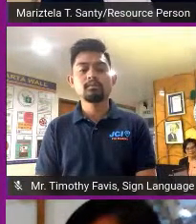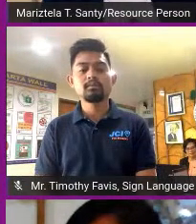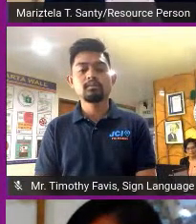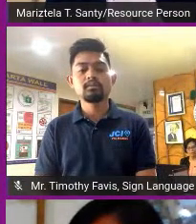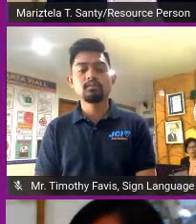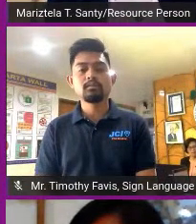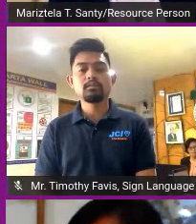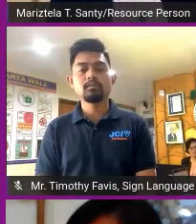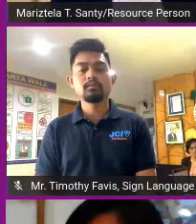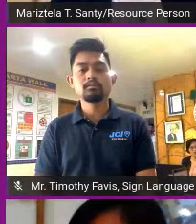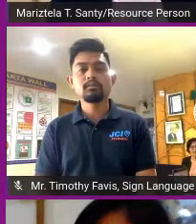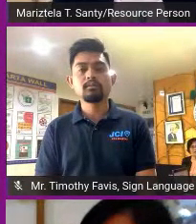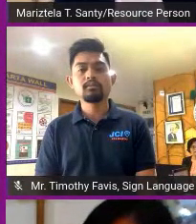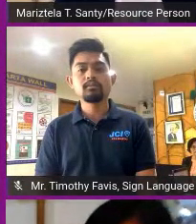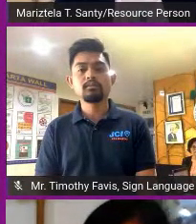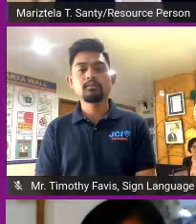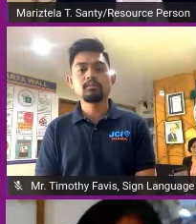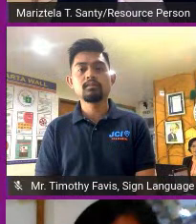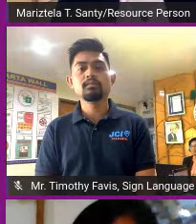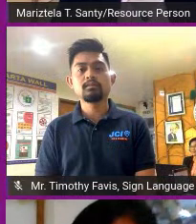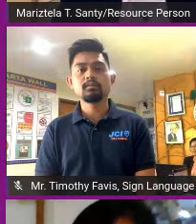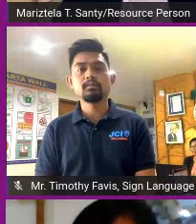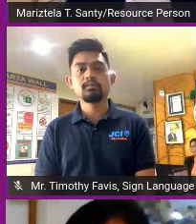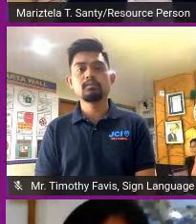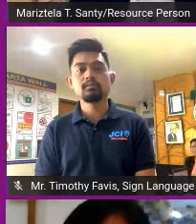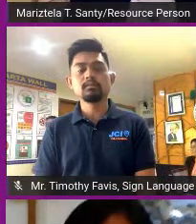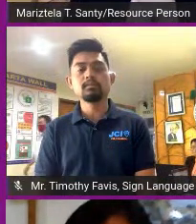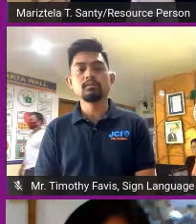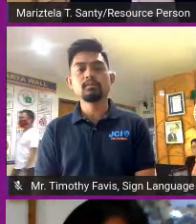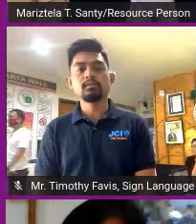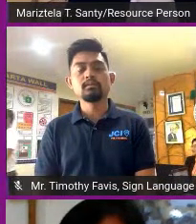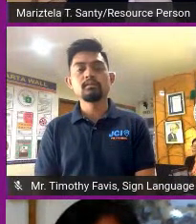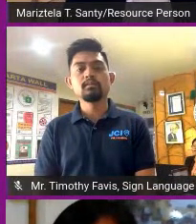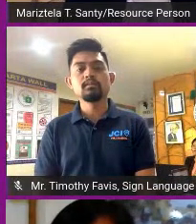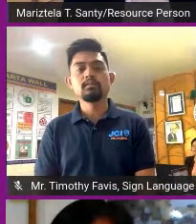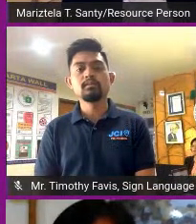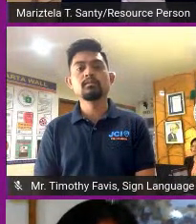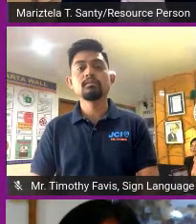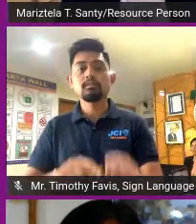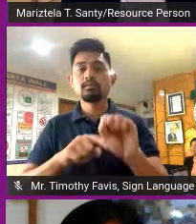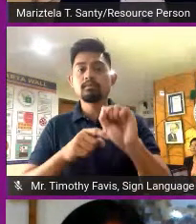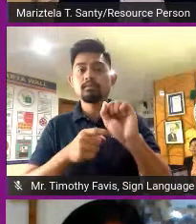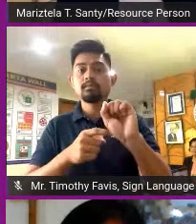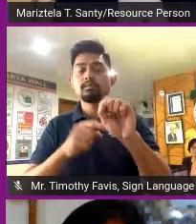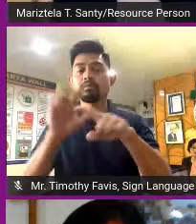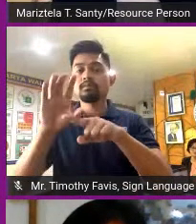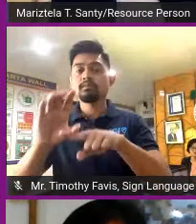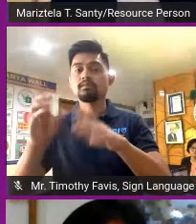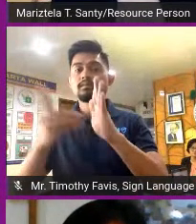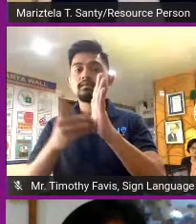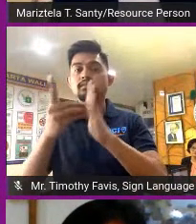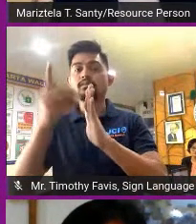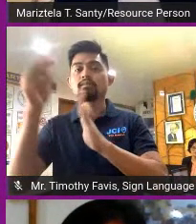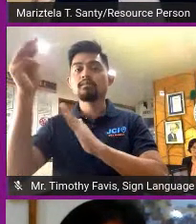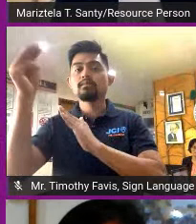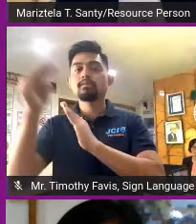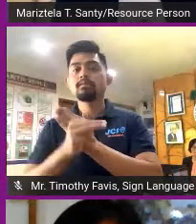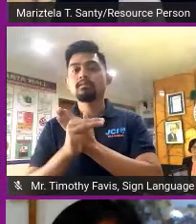pinatupad. Magmula lang sa capability development. Kasi it all starts with capability